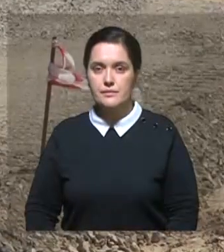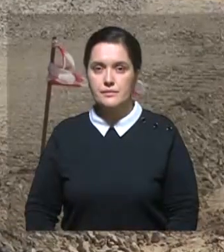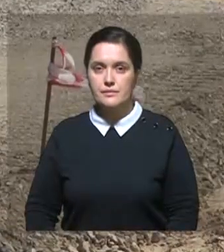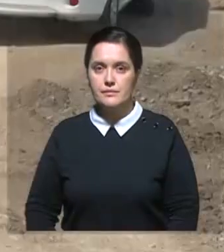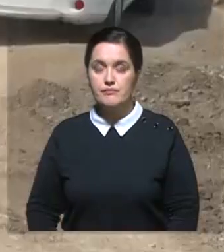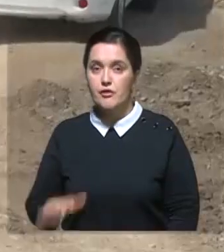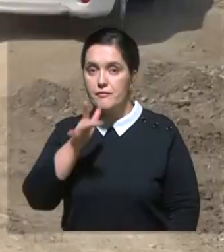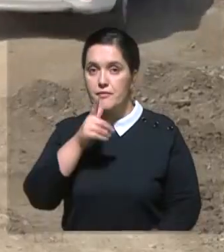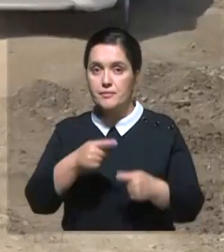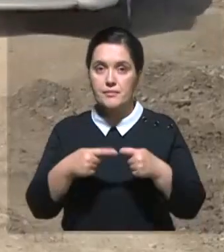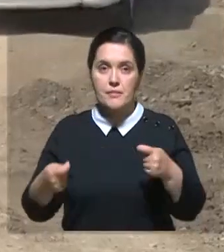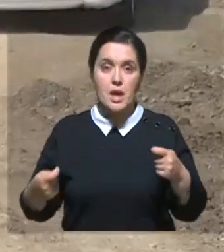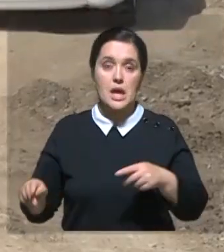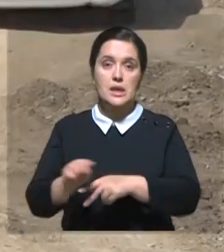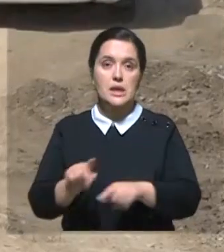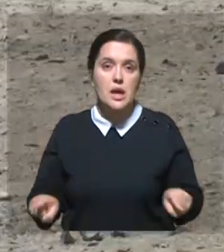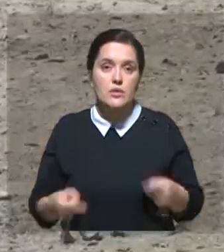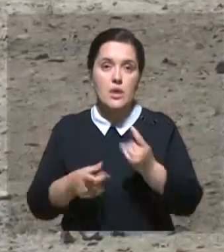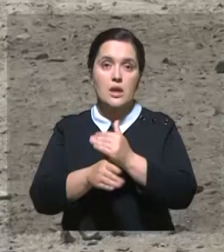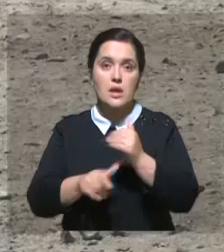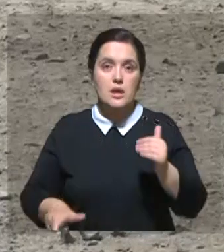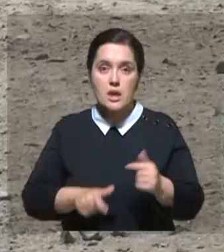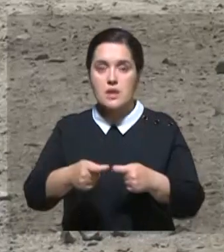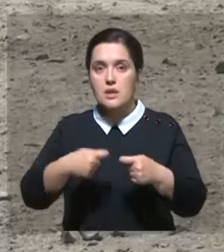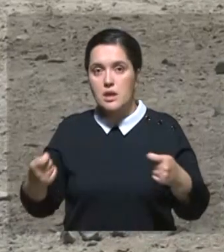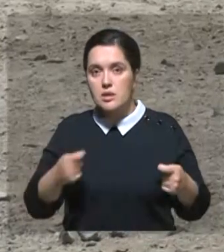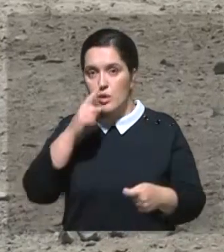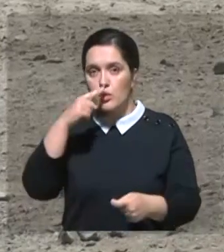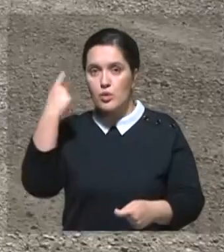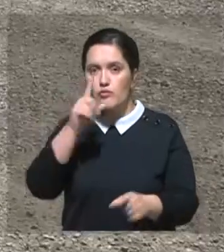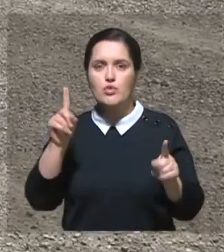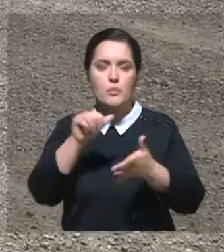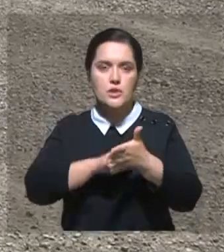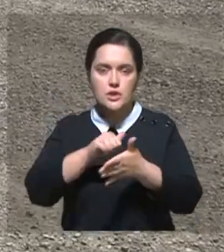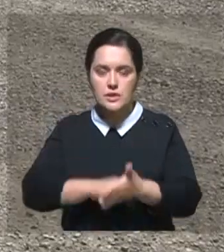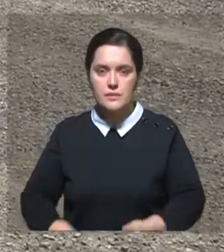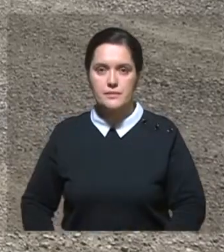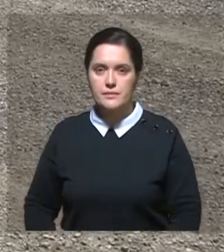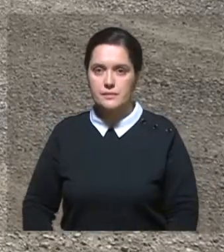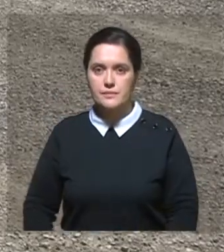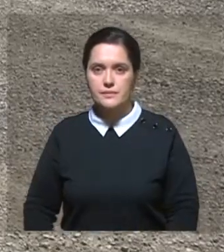И отстают по графику. Реконструкция Атырауской трассы затянулась на целый год. В чем причина?